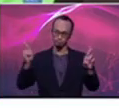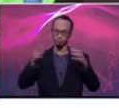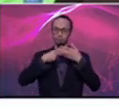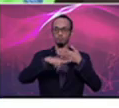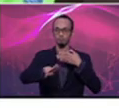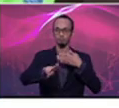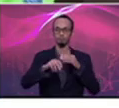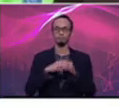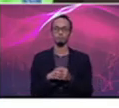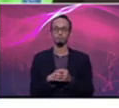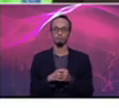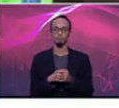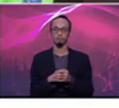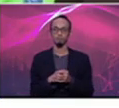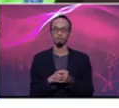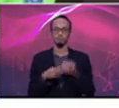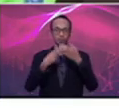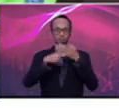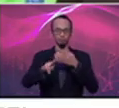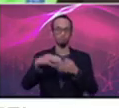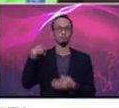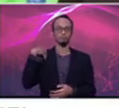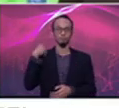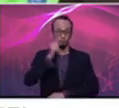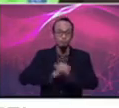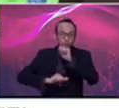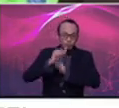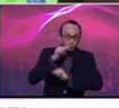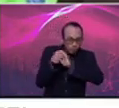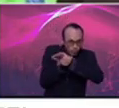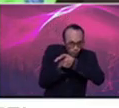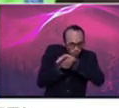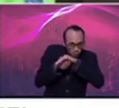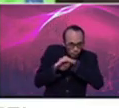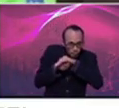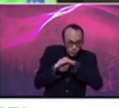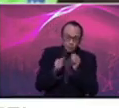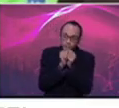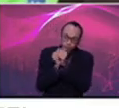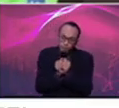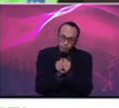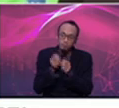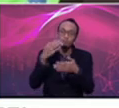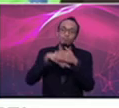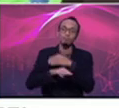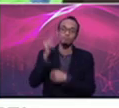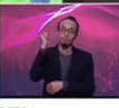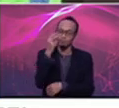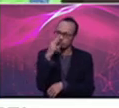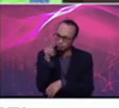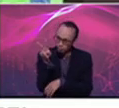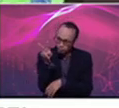dalam perjalanan kita meletakkan pegawai-pegawai penyamar kita yang menyamar sebagai penumpang untuk memerhati gerak